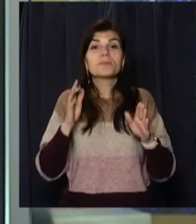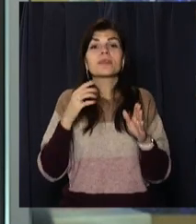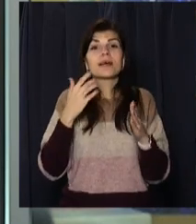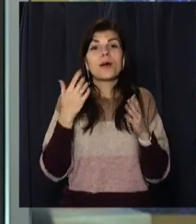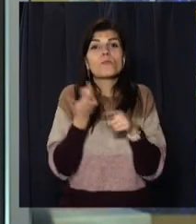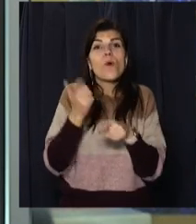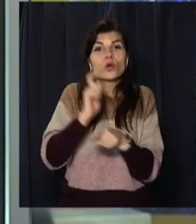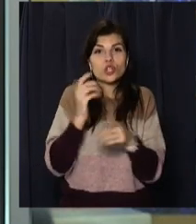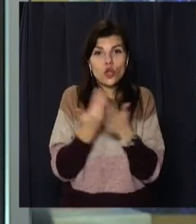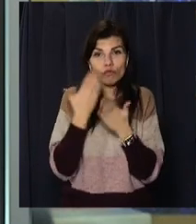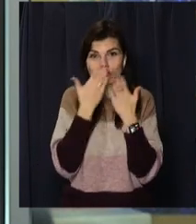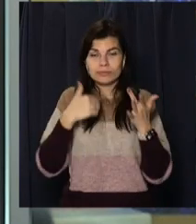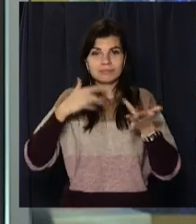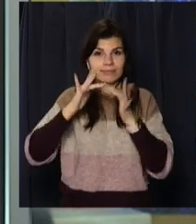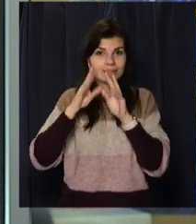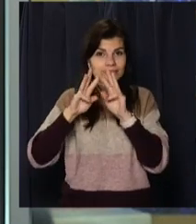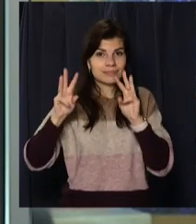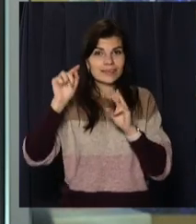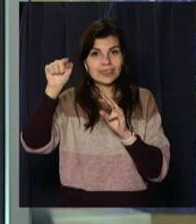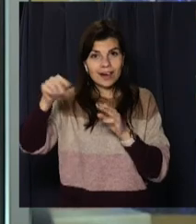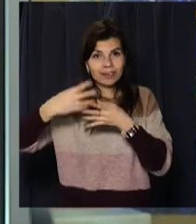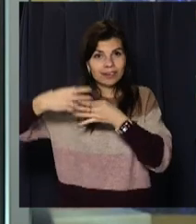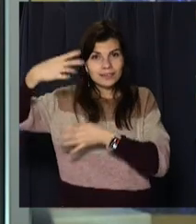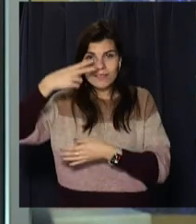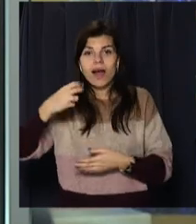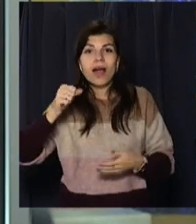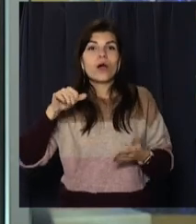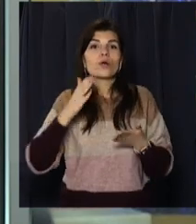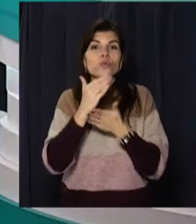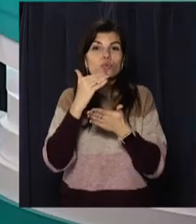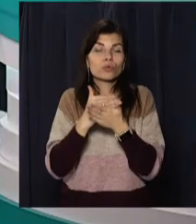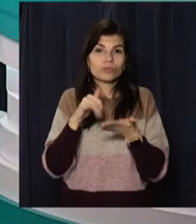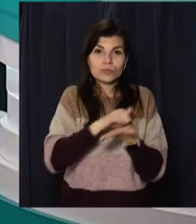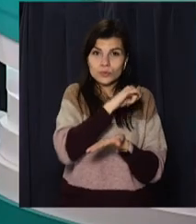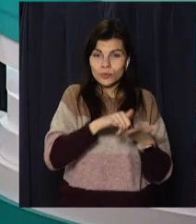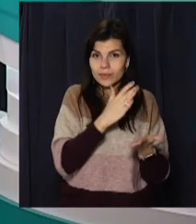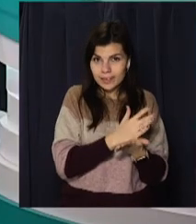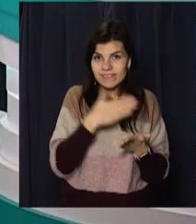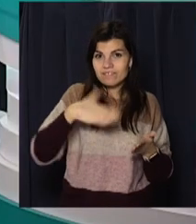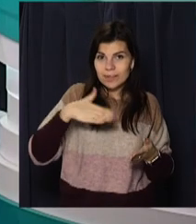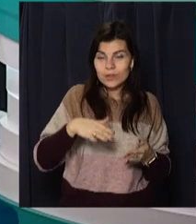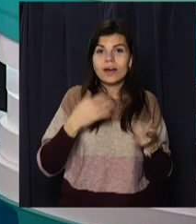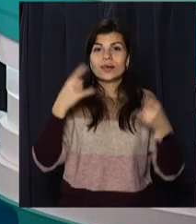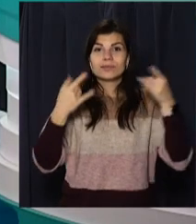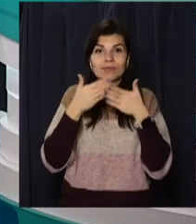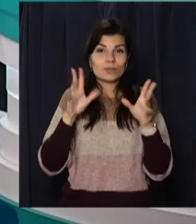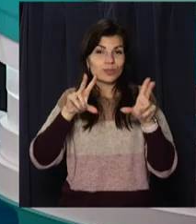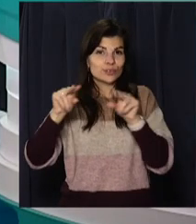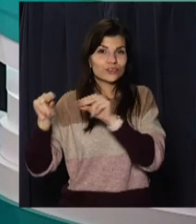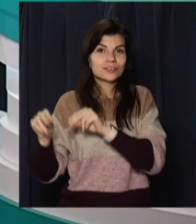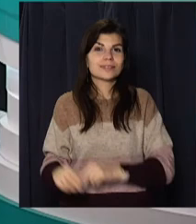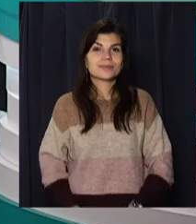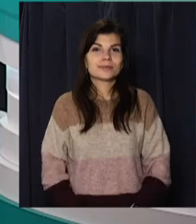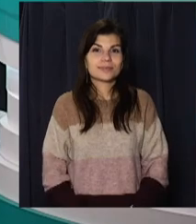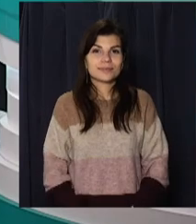сайті opentv.media, а сюжети переглядайте на нашому YouTube-каналі. Залишайтесь з відкритим та нехай щастить!